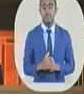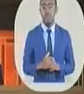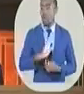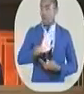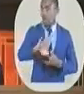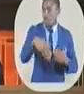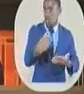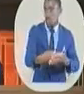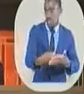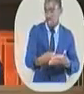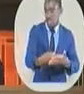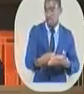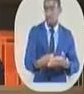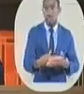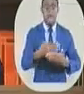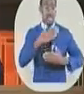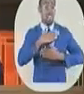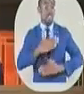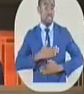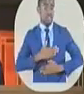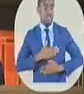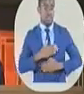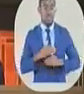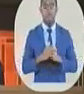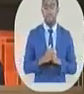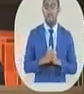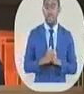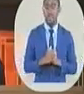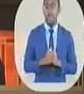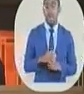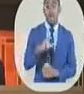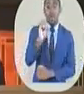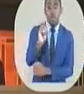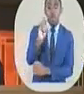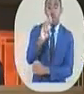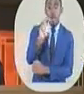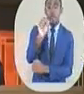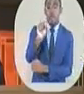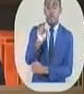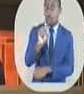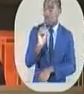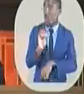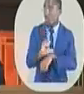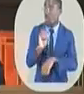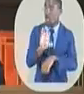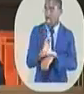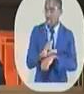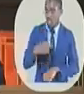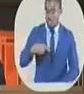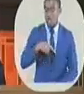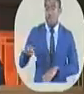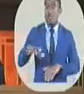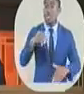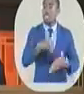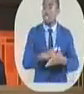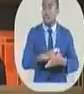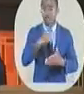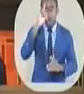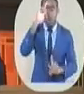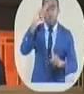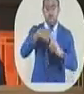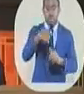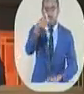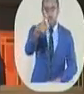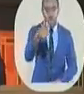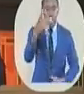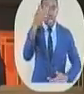Ces nouvelles mesures sanitaires, je le répète, recommandées par l'OMS, permettront de